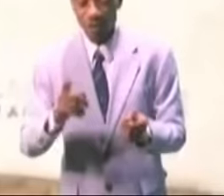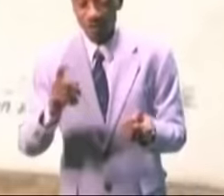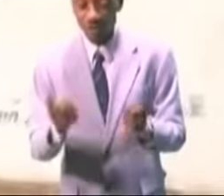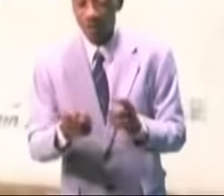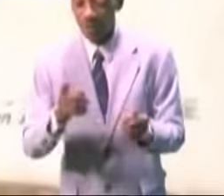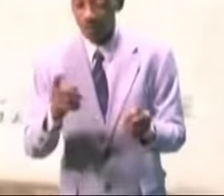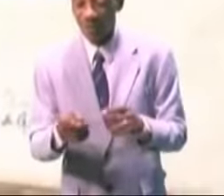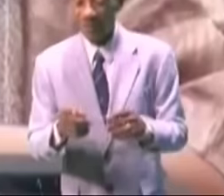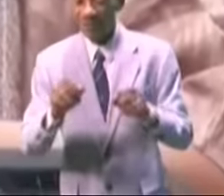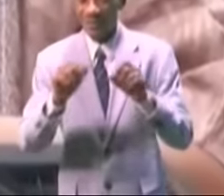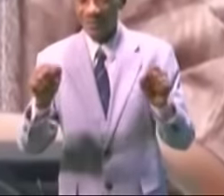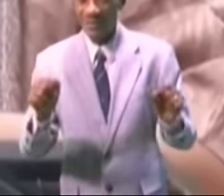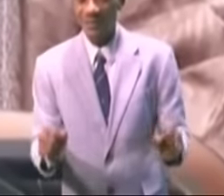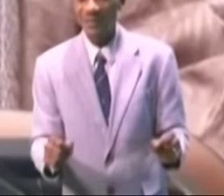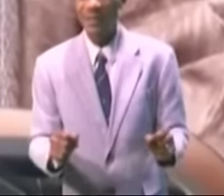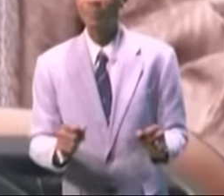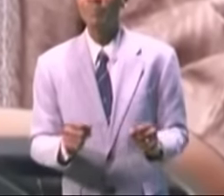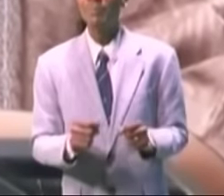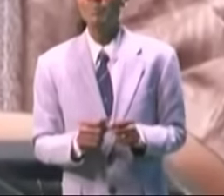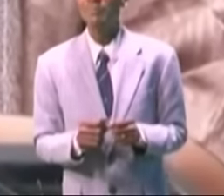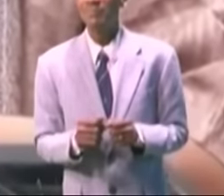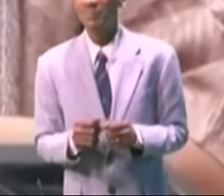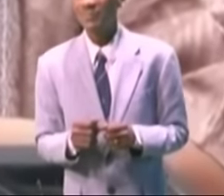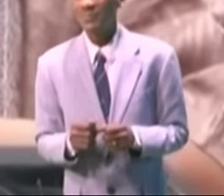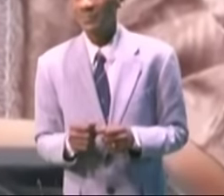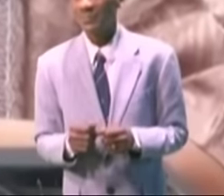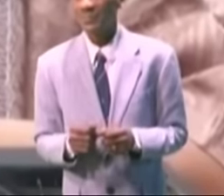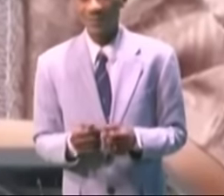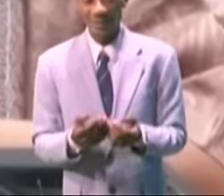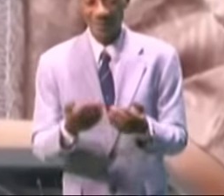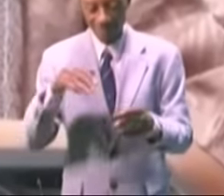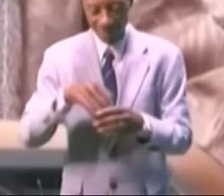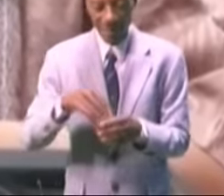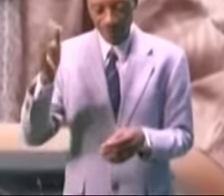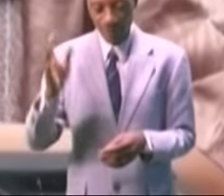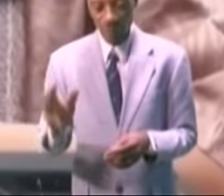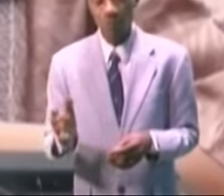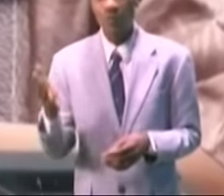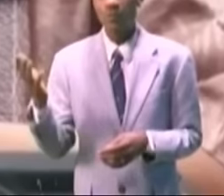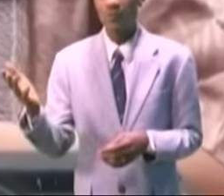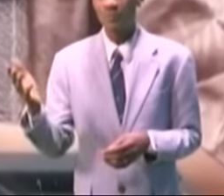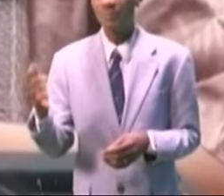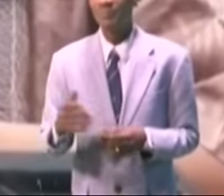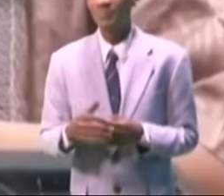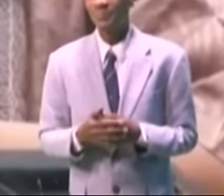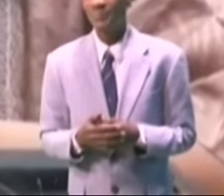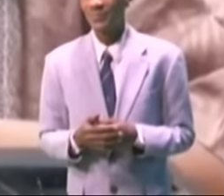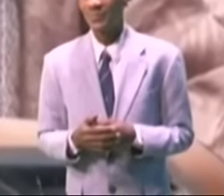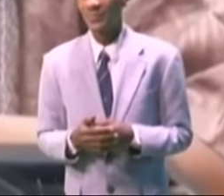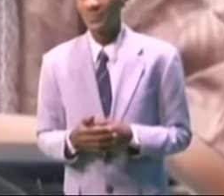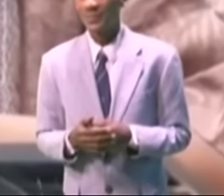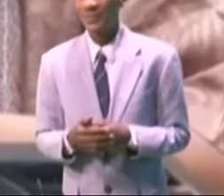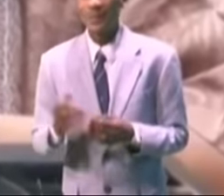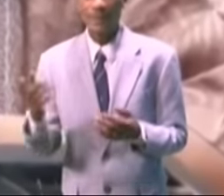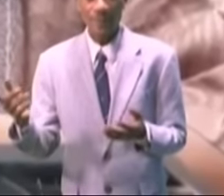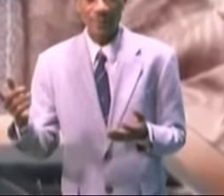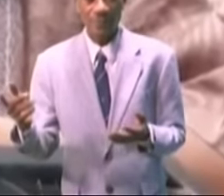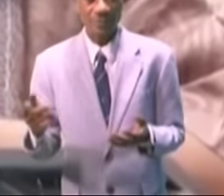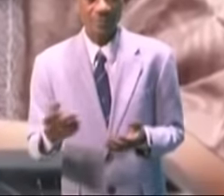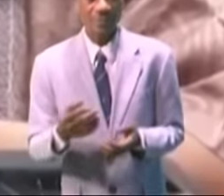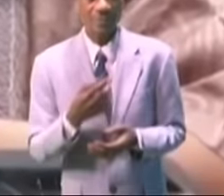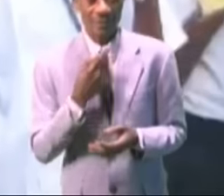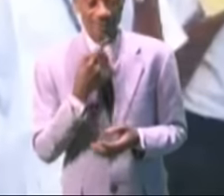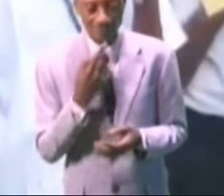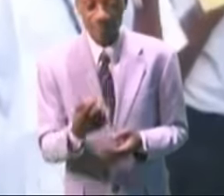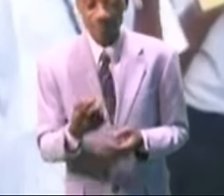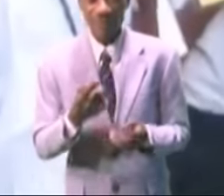convaincus qu'aujourd'hui vous allez également briller en répondant à toutes les questions qui vous seront